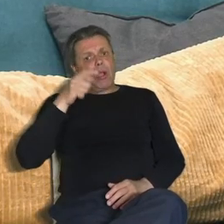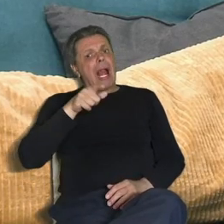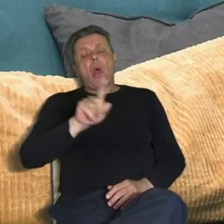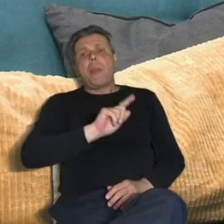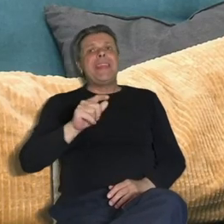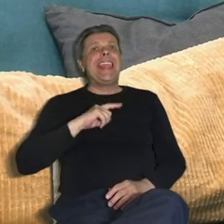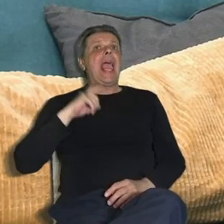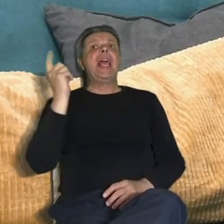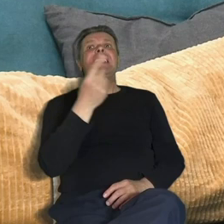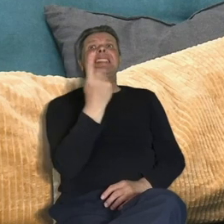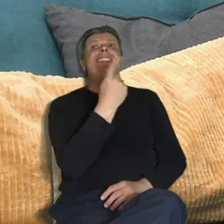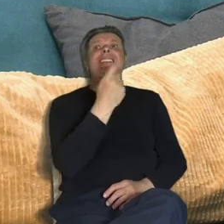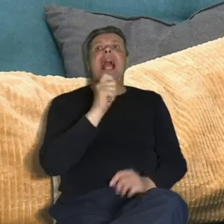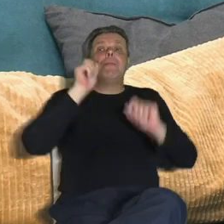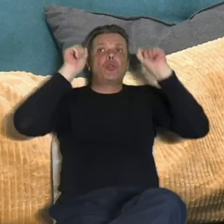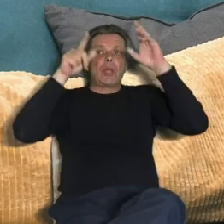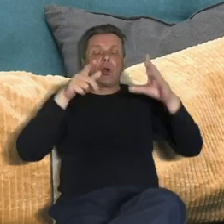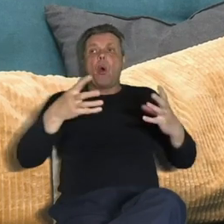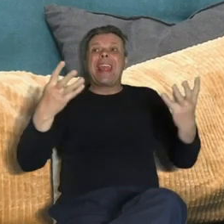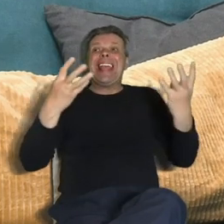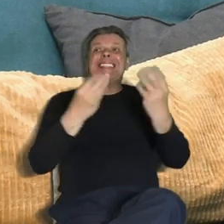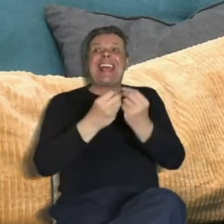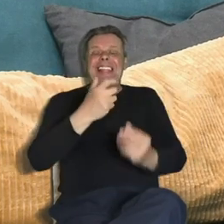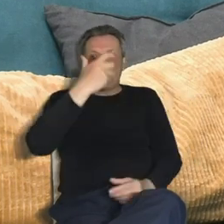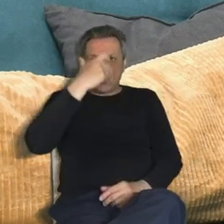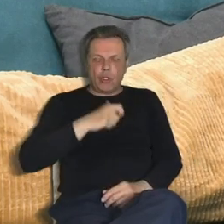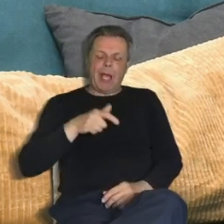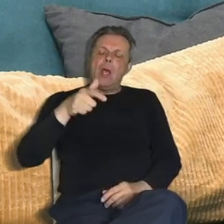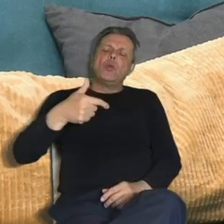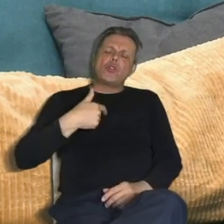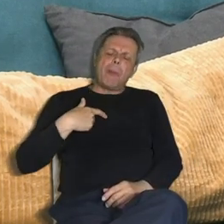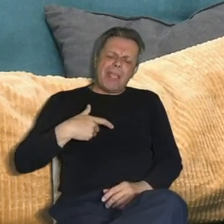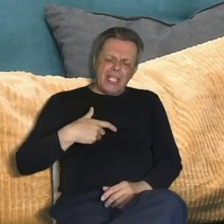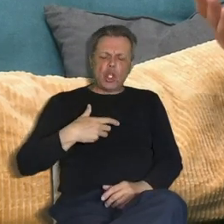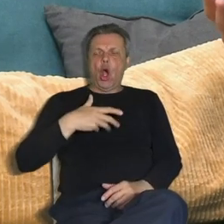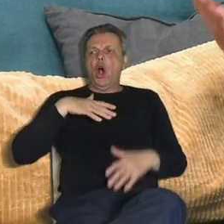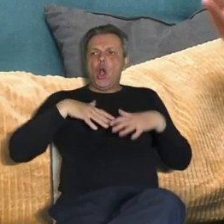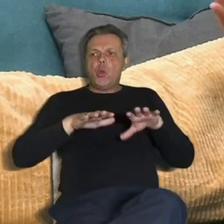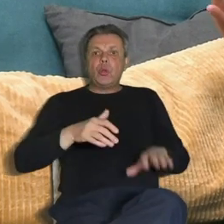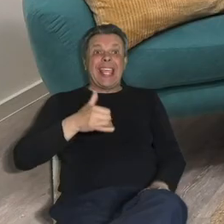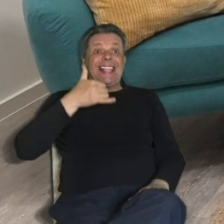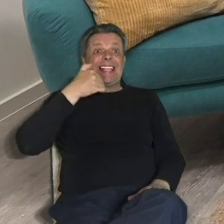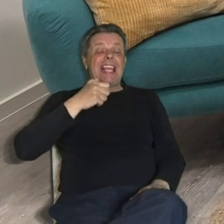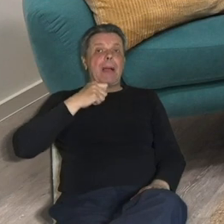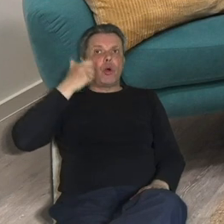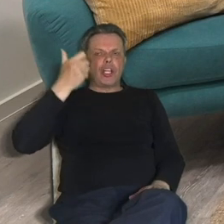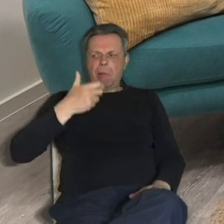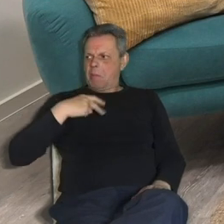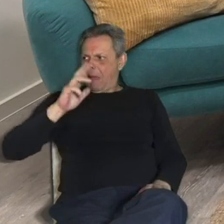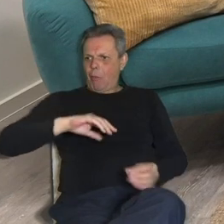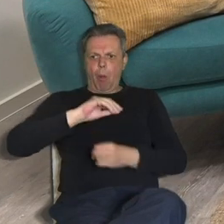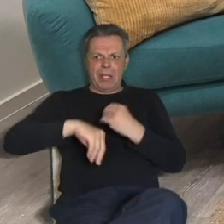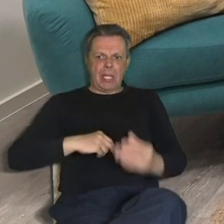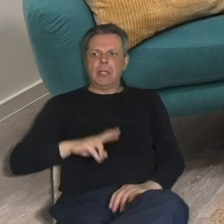nekakav usamljeni čudak na nebu, nego je zajednica osoba. Dakle, po tome smo i mi ljudi slika Božja. Dakle, svako od nas ima obitelj. Ako nemaš svoju djecu,